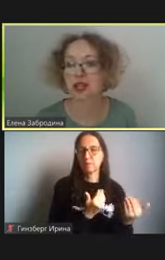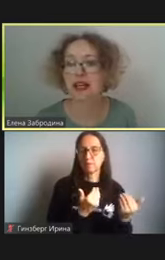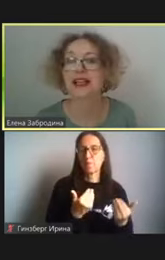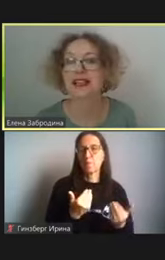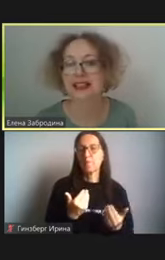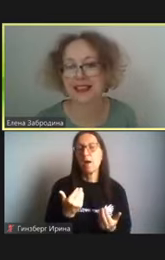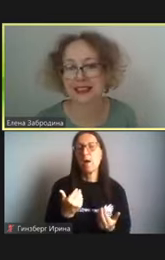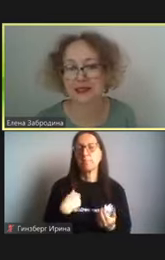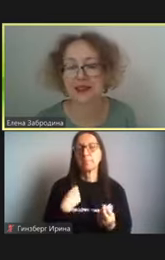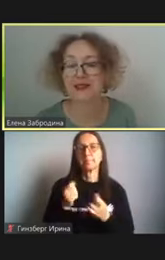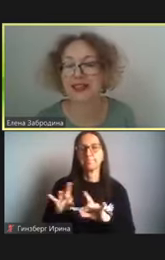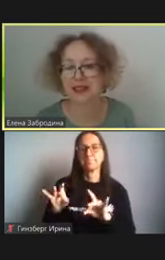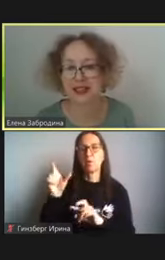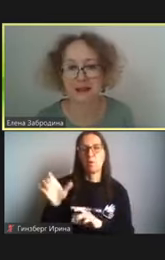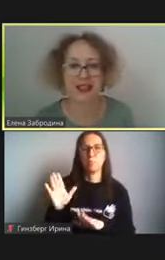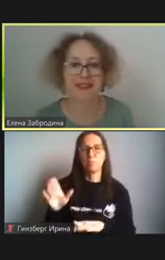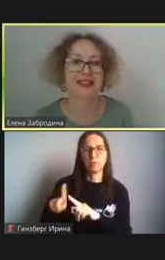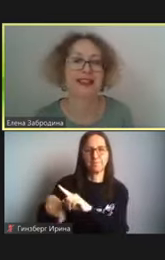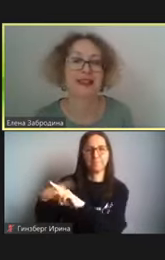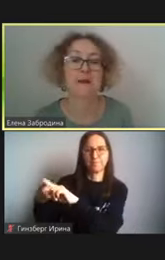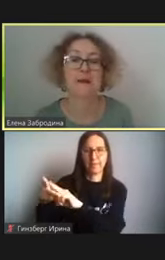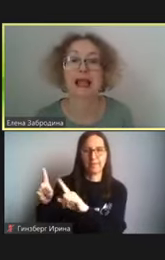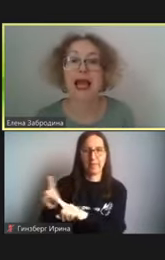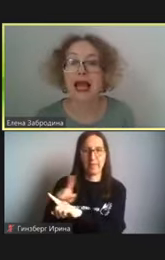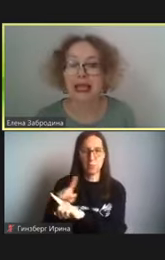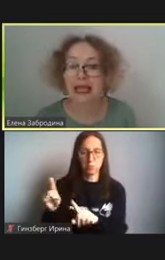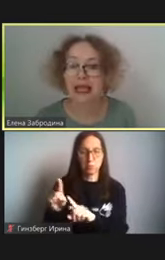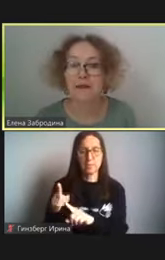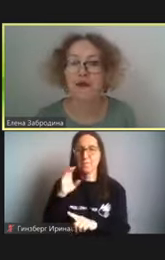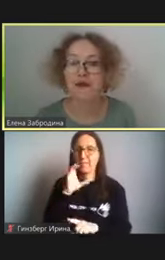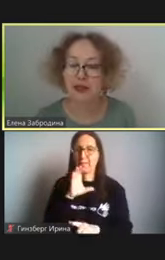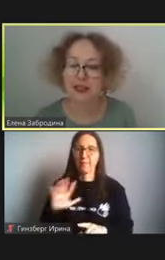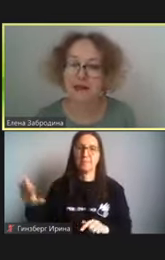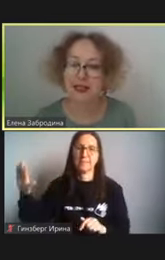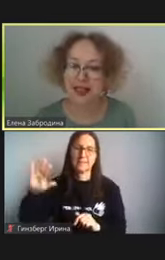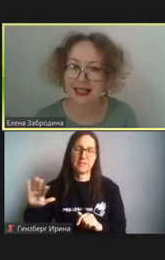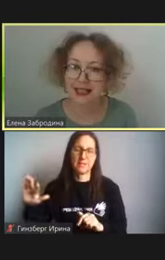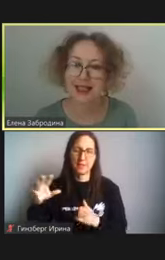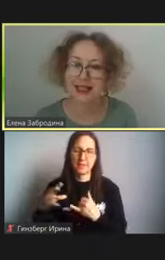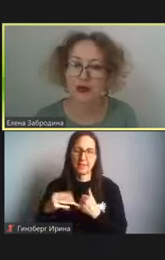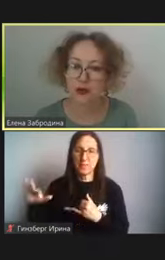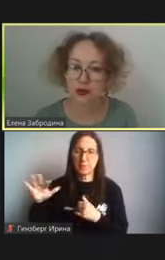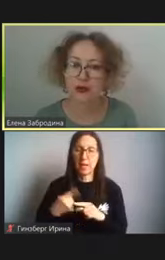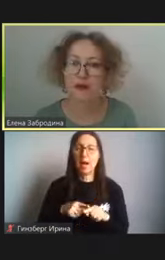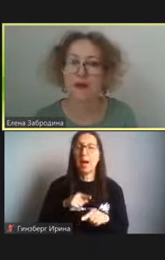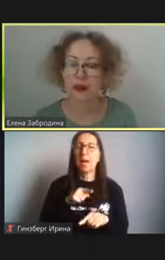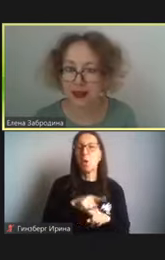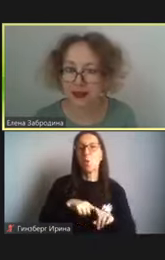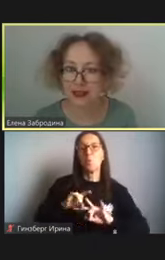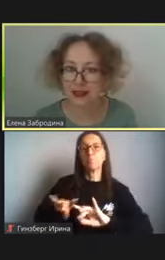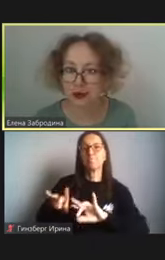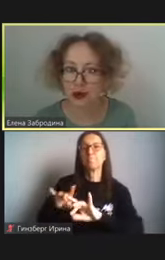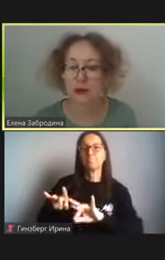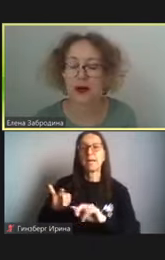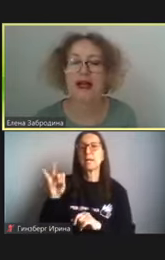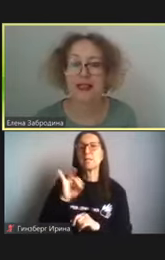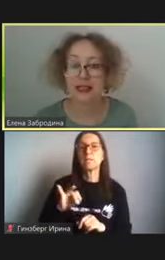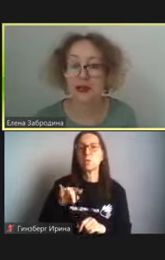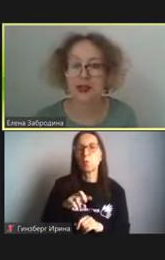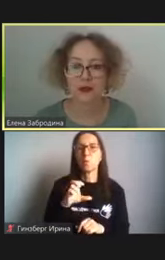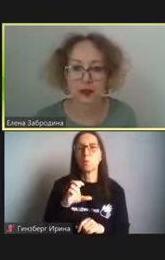отправимся уже на север, в северные провинции. И Вондел пересказал историю басни